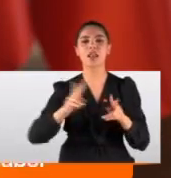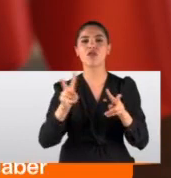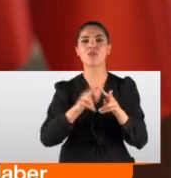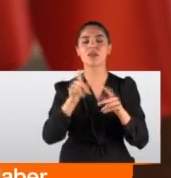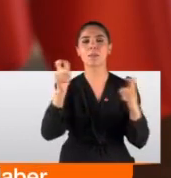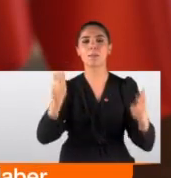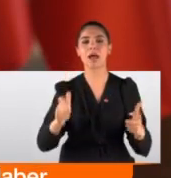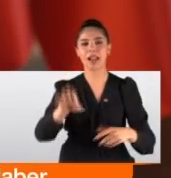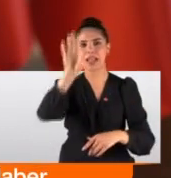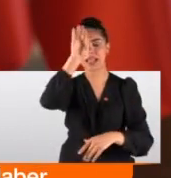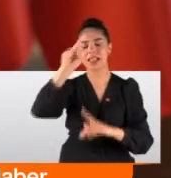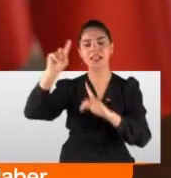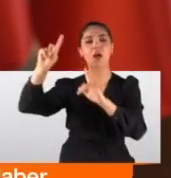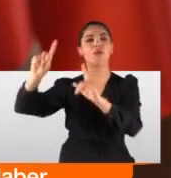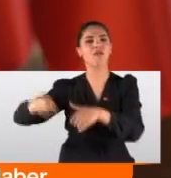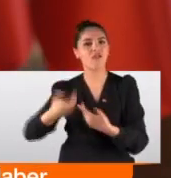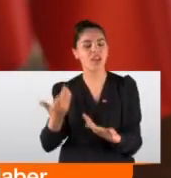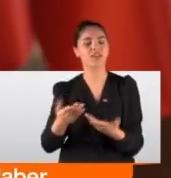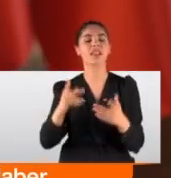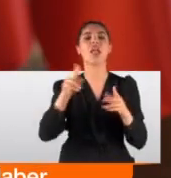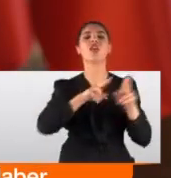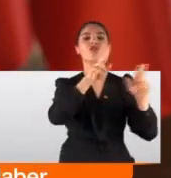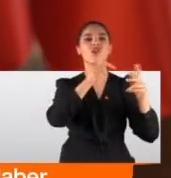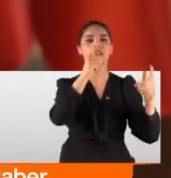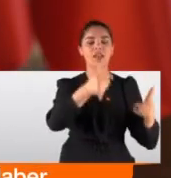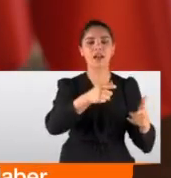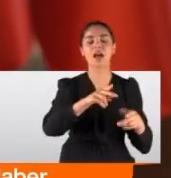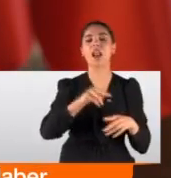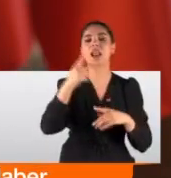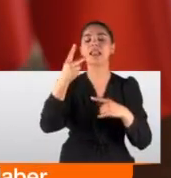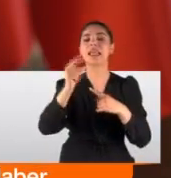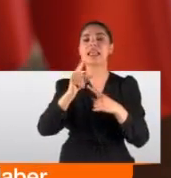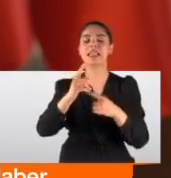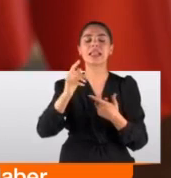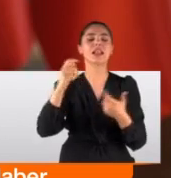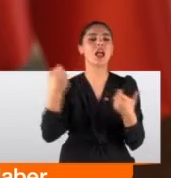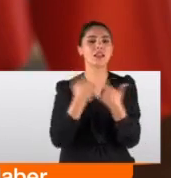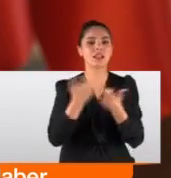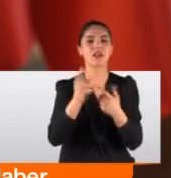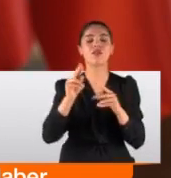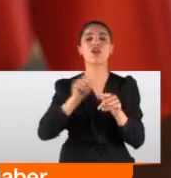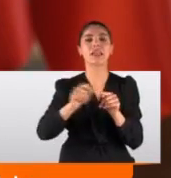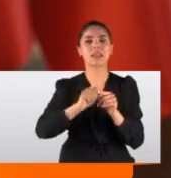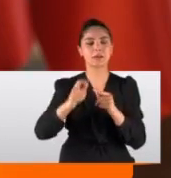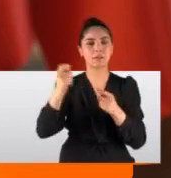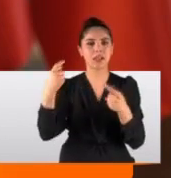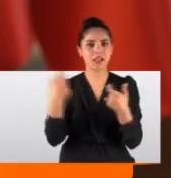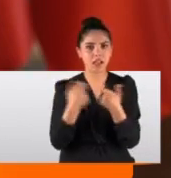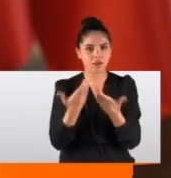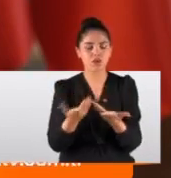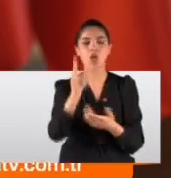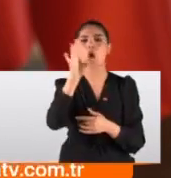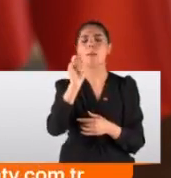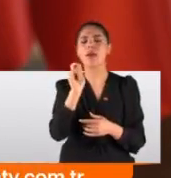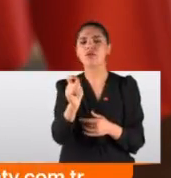Malazgirt'ten İstanbul'un fethine, Çanakkale'den İstiklal Harbi'ne, Kıbrıs çıkarmasından 15